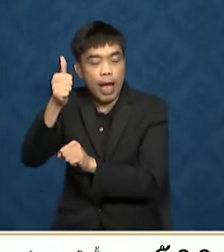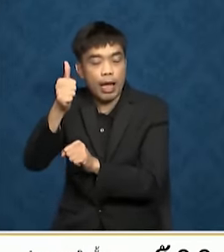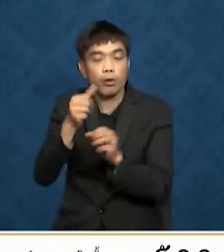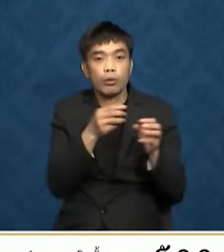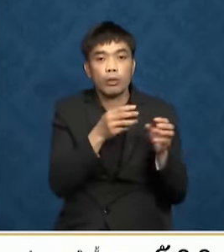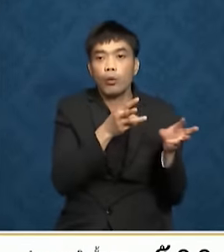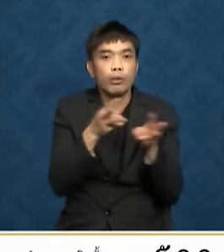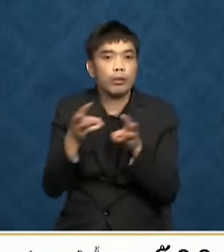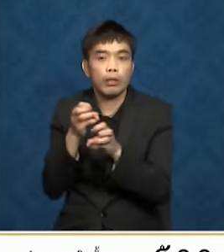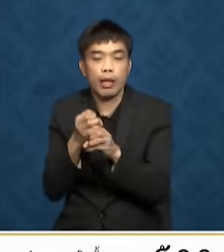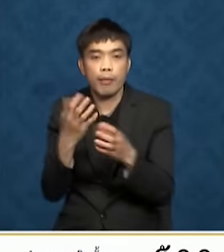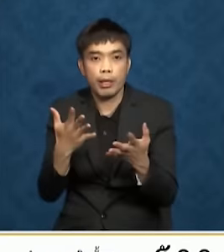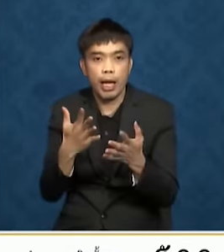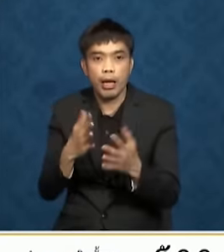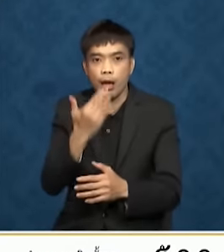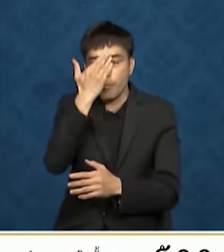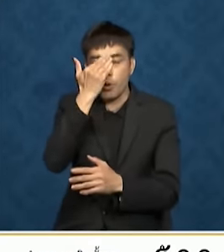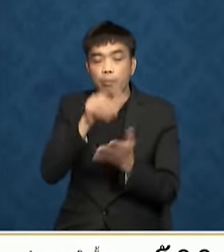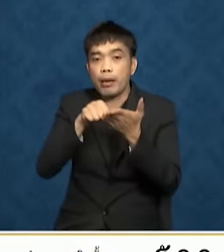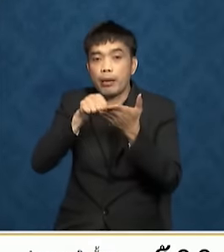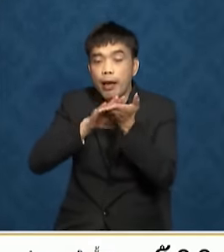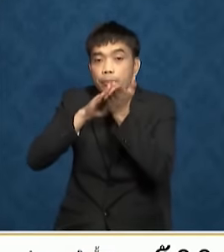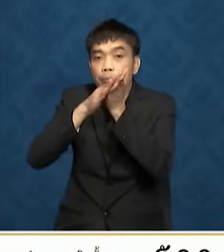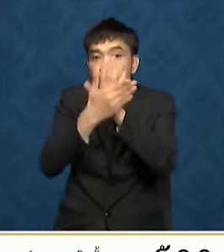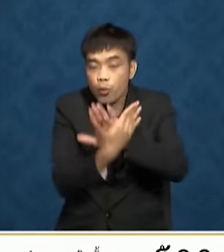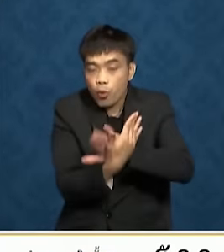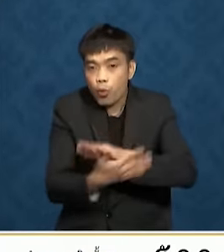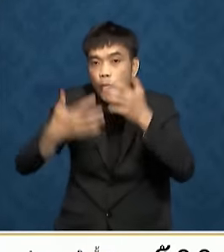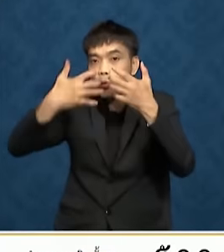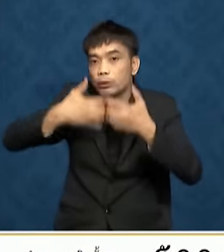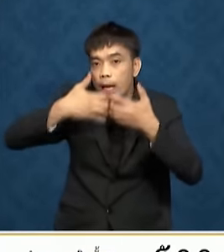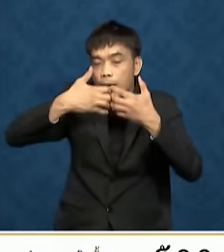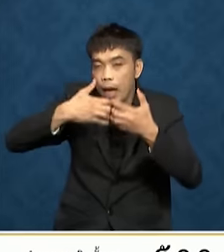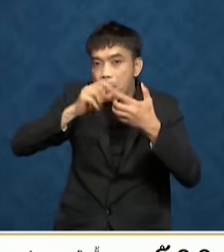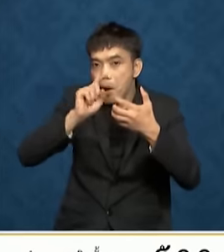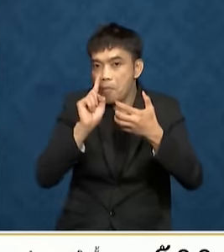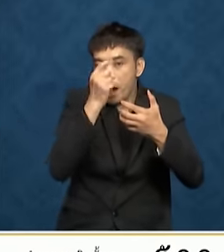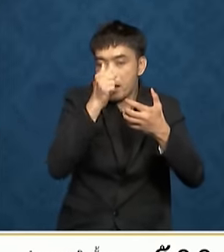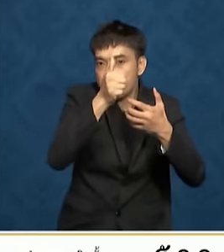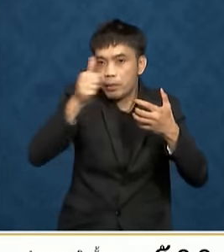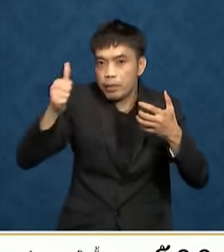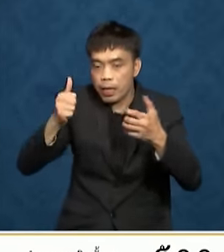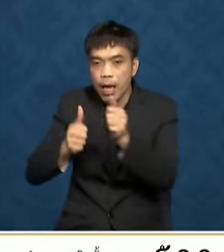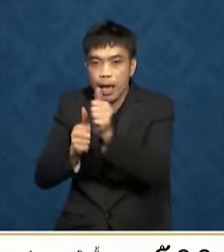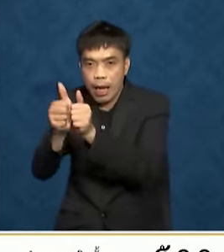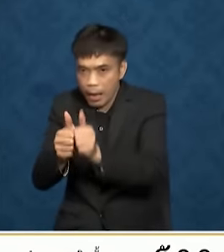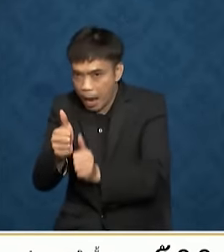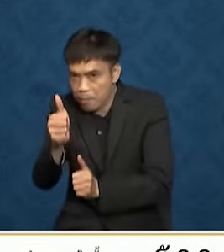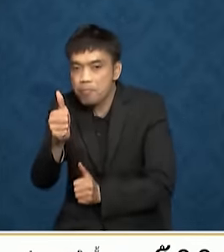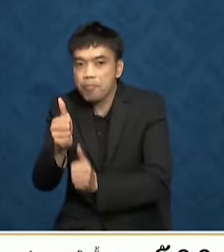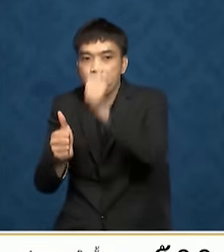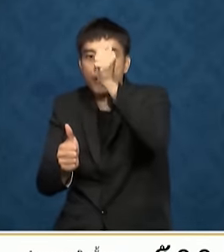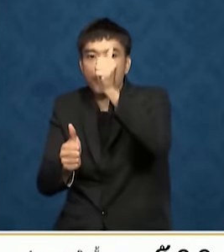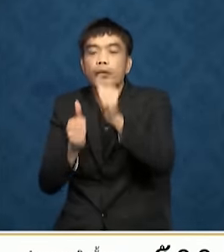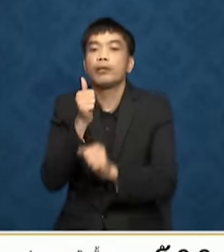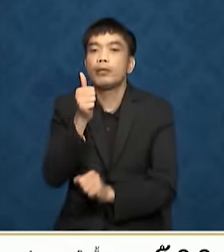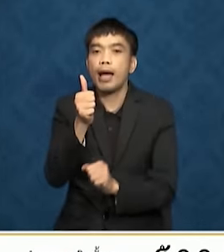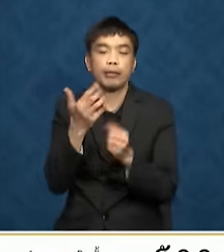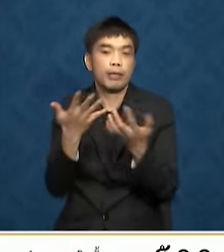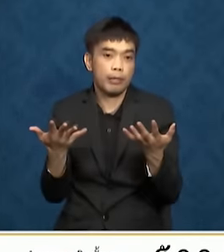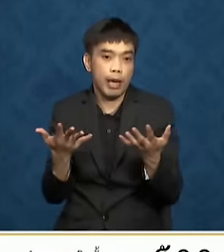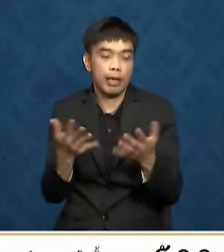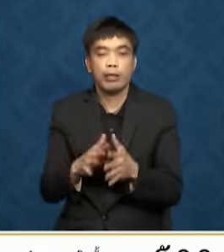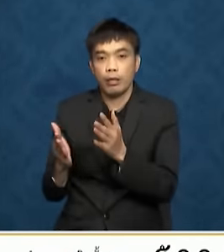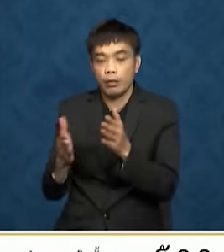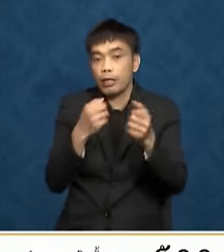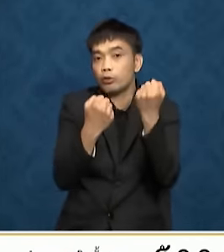semiconductorได้บ้างในการที่จะปฏิรูปอุตสาหกรรมของประเทศไทยต่อมาเป็นเรื่องการเปลี่ยนผ่านที่เป็น timeของยาน